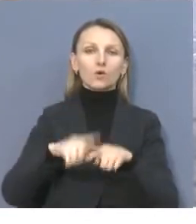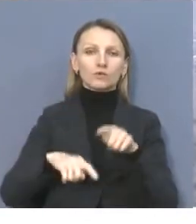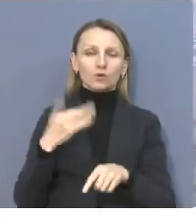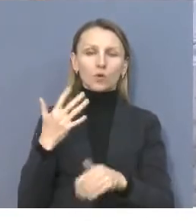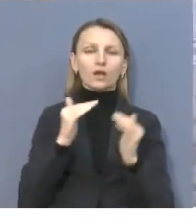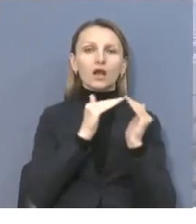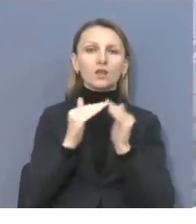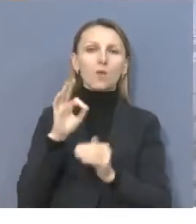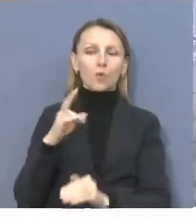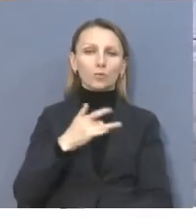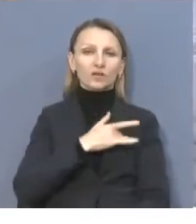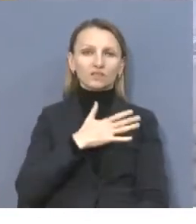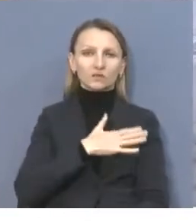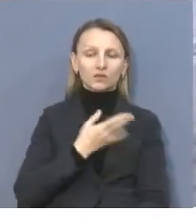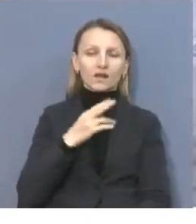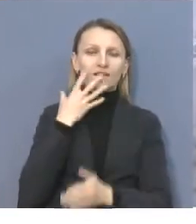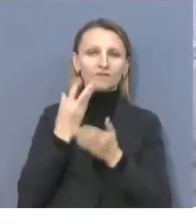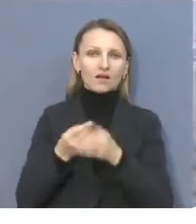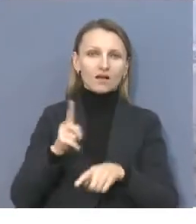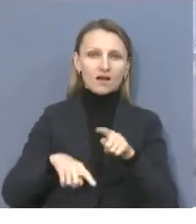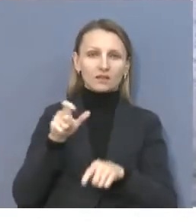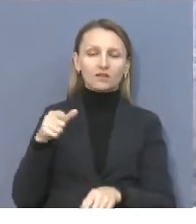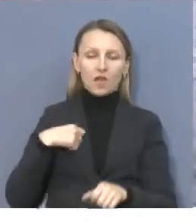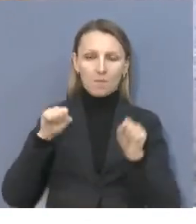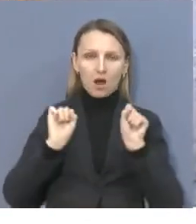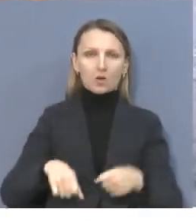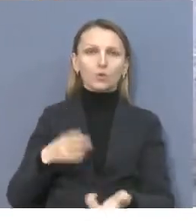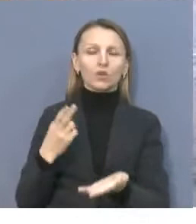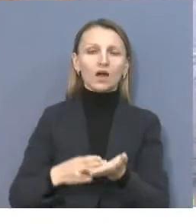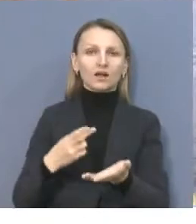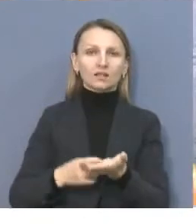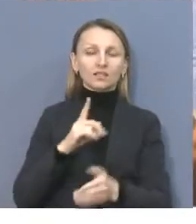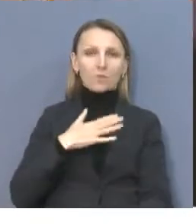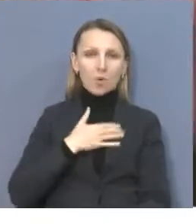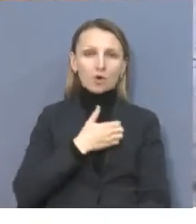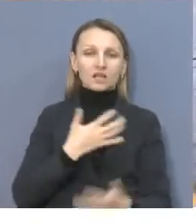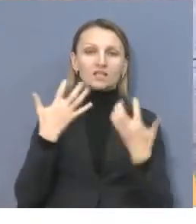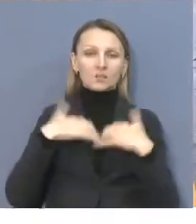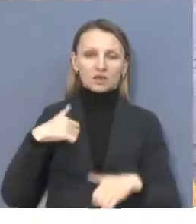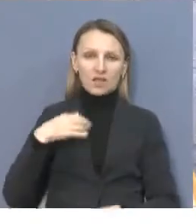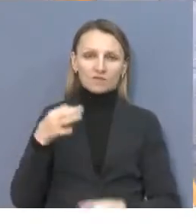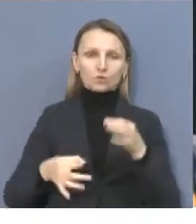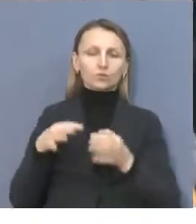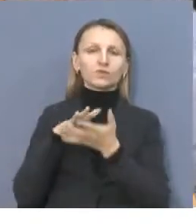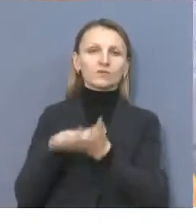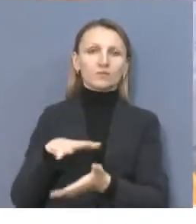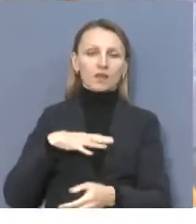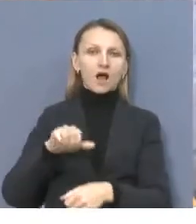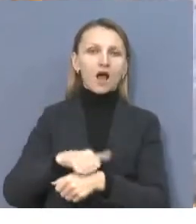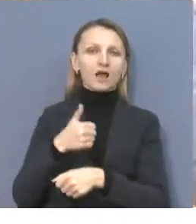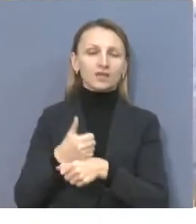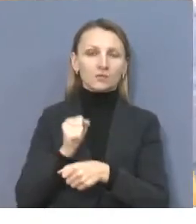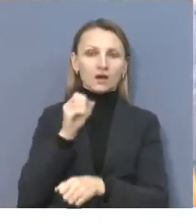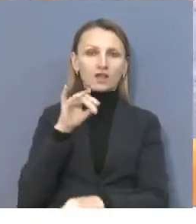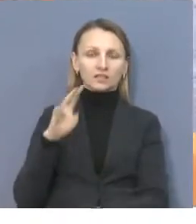домов здесь он присвоил для своих родных я могу доказать им и хотел забрать я даже в суд подавала аким господина син не